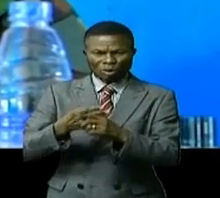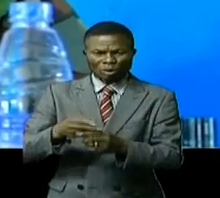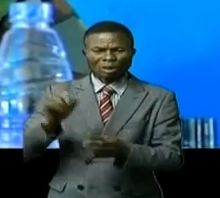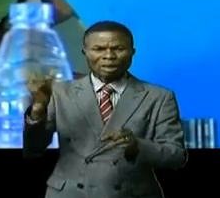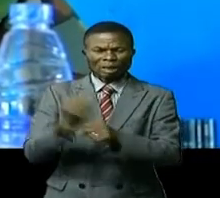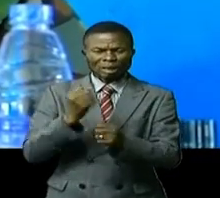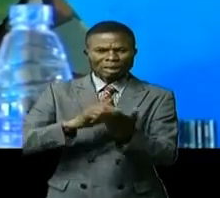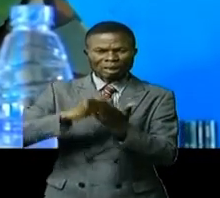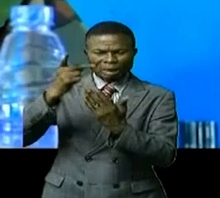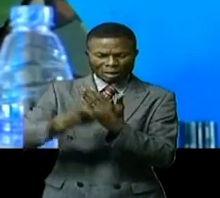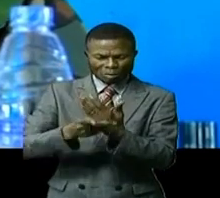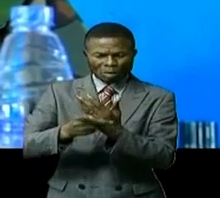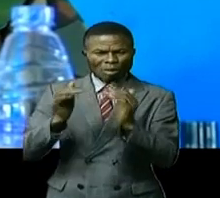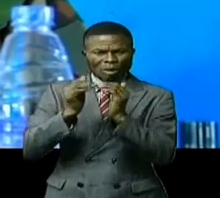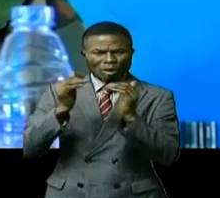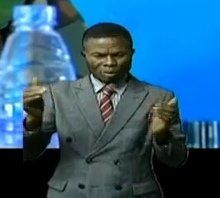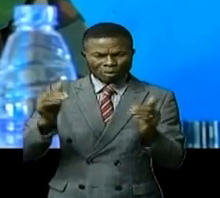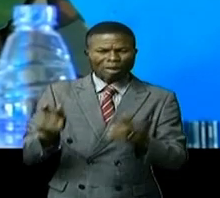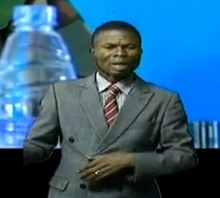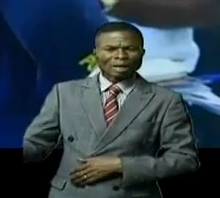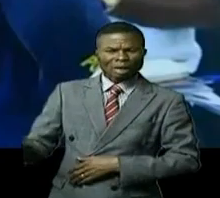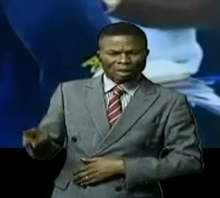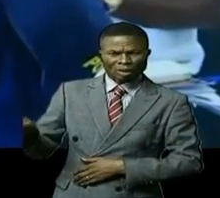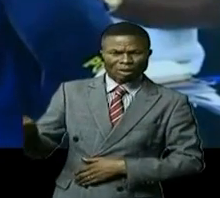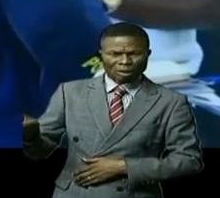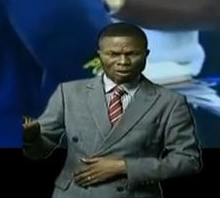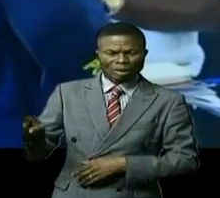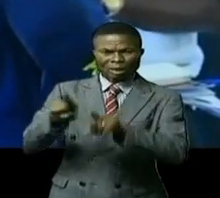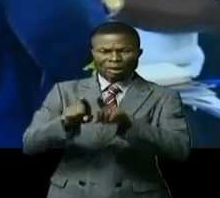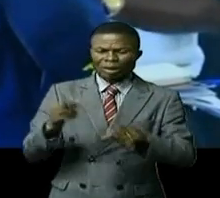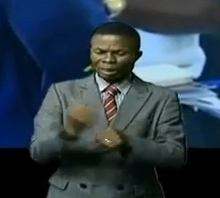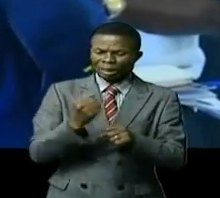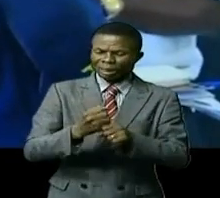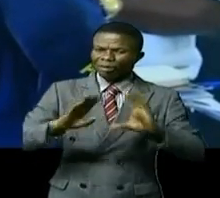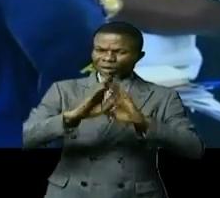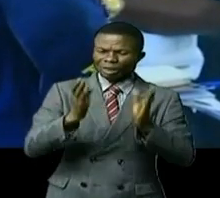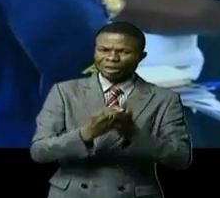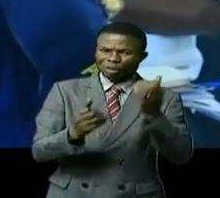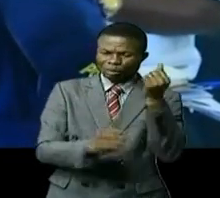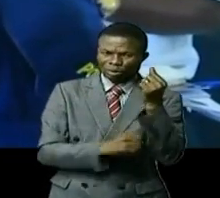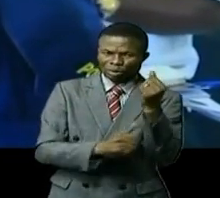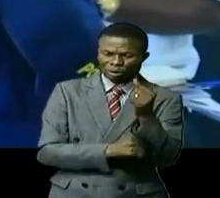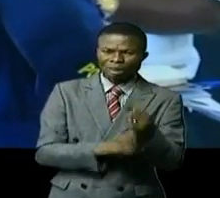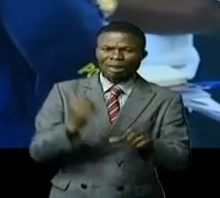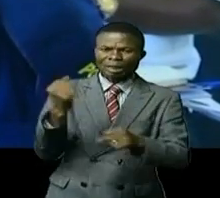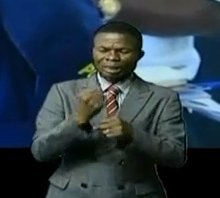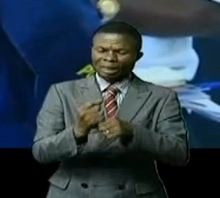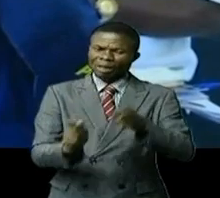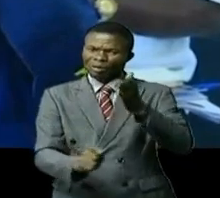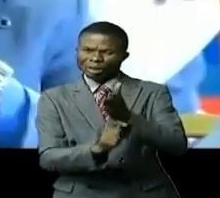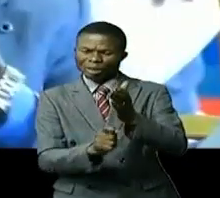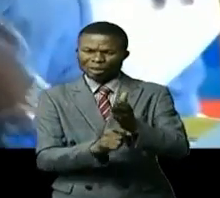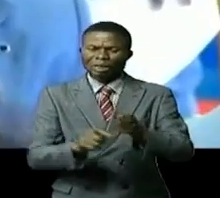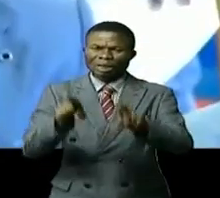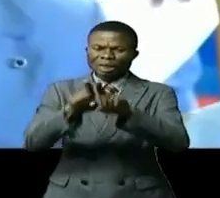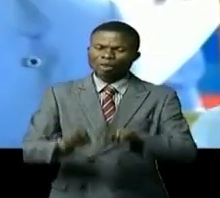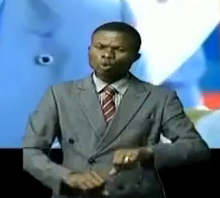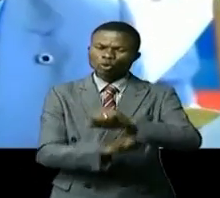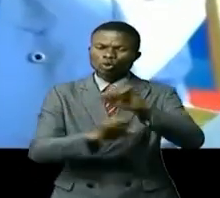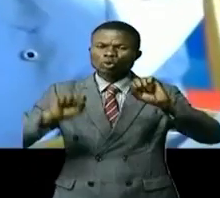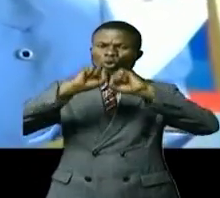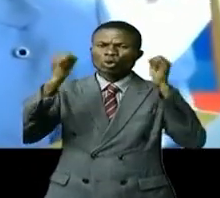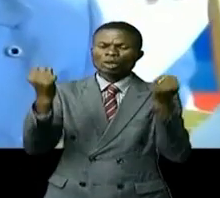du plan de sécurité de ces territoires regroupant les services de sécurité, services étatiques et acteurs de la société civile du